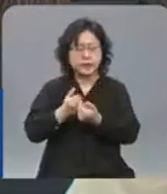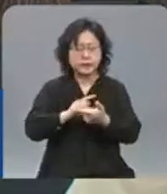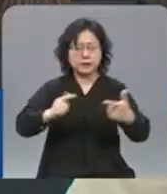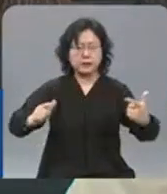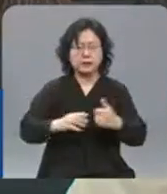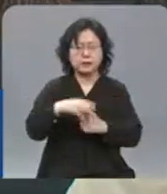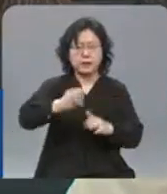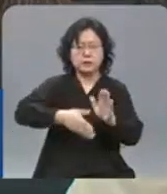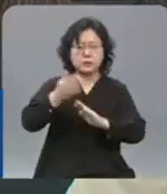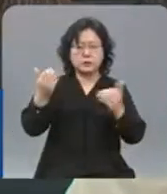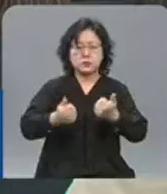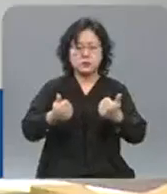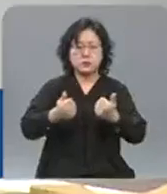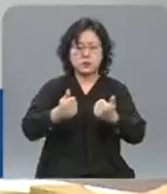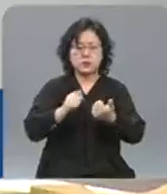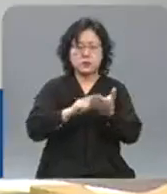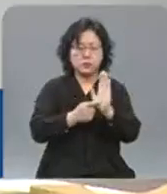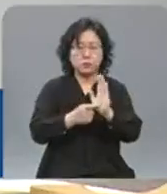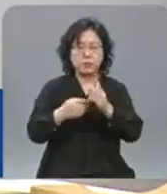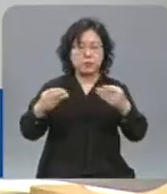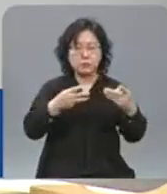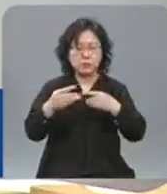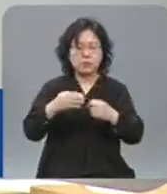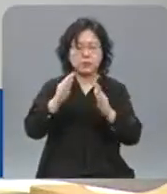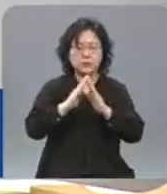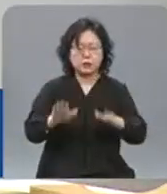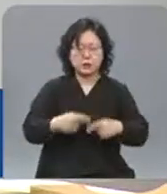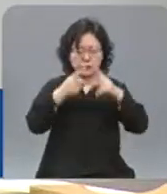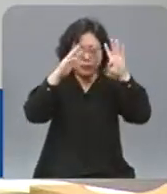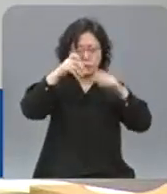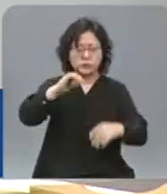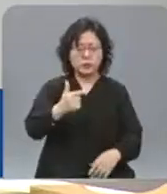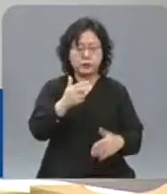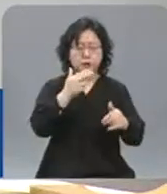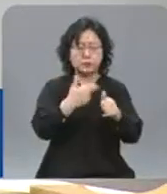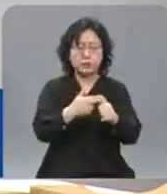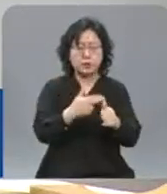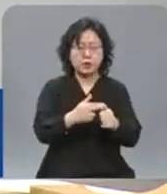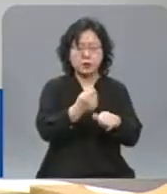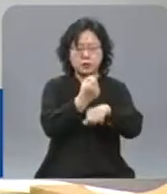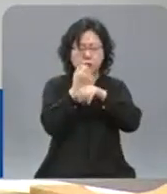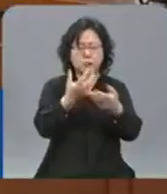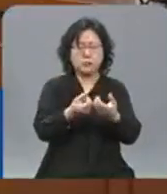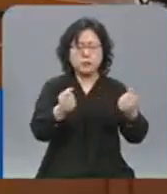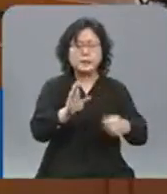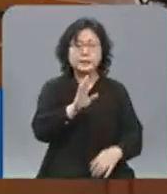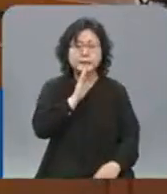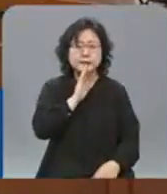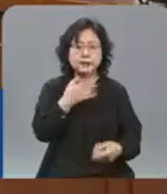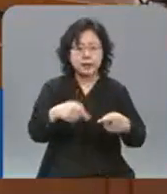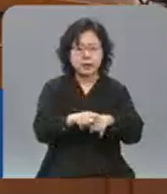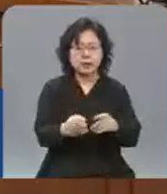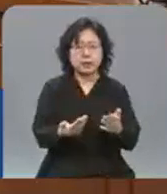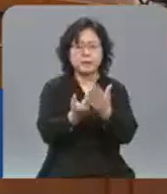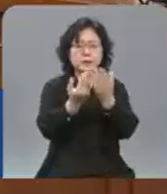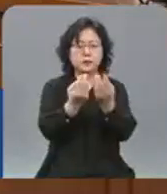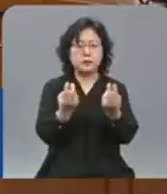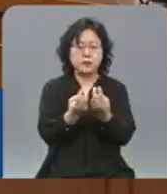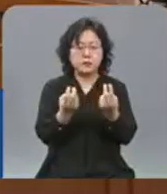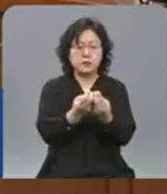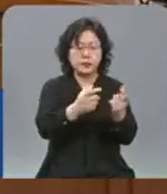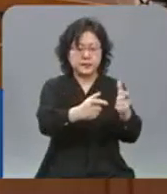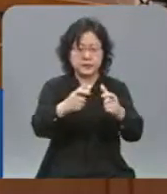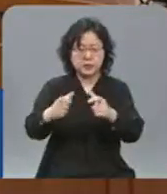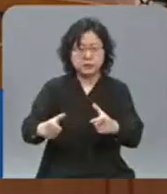어제 광주시의회에서 열린 공청회에서 전남대 류재한 교수는 연구원 분리가 실질적 상생의 길일 수 있다며